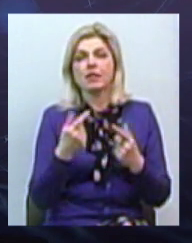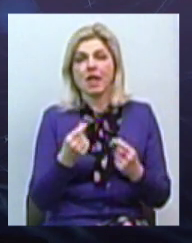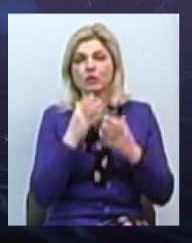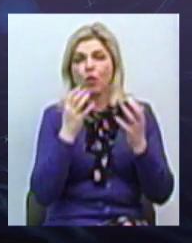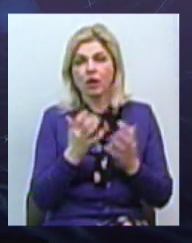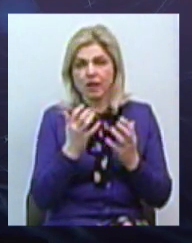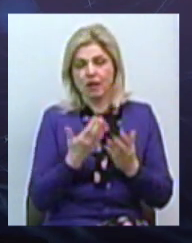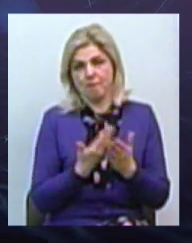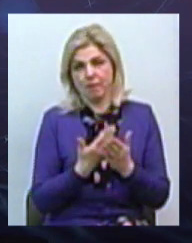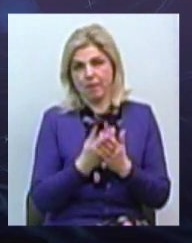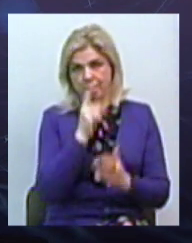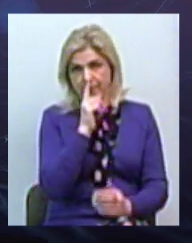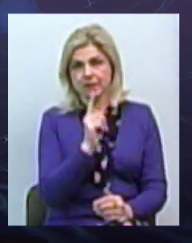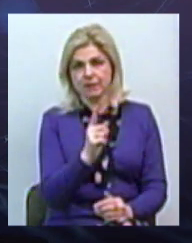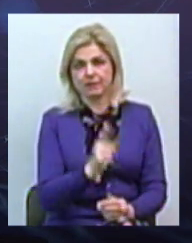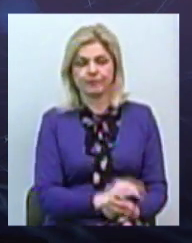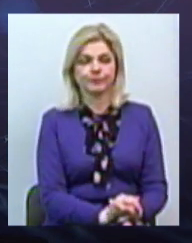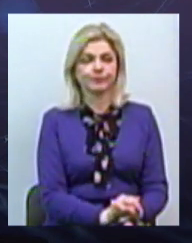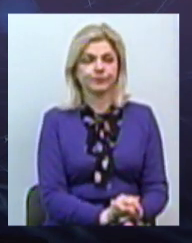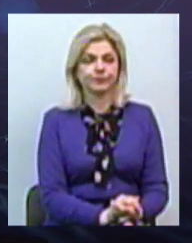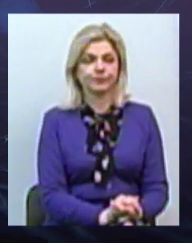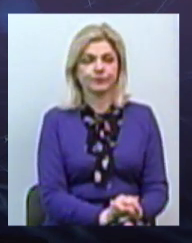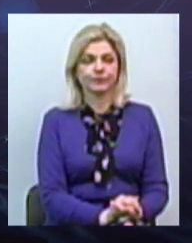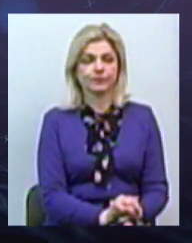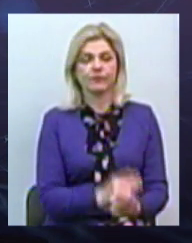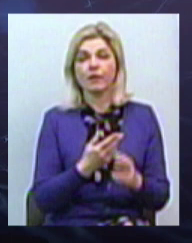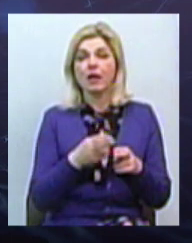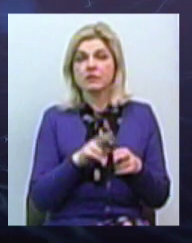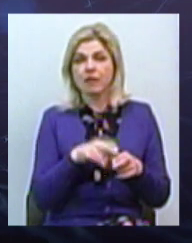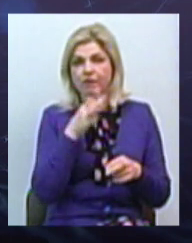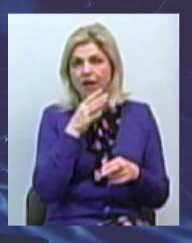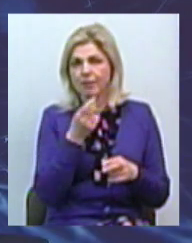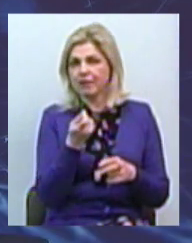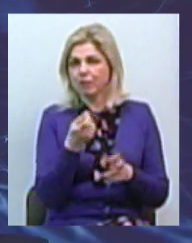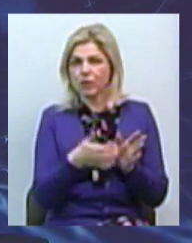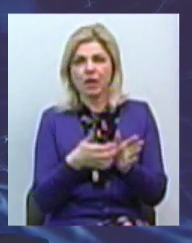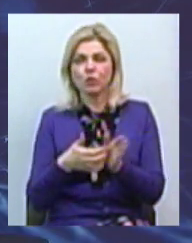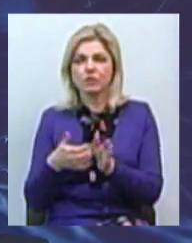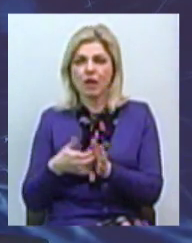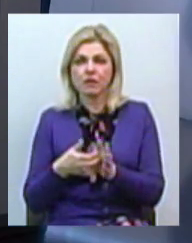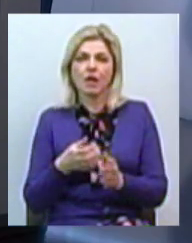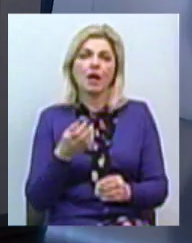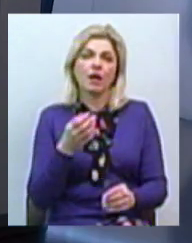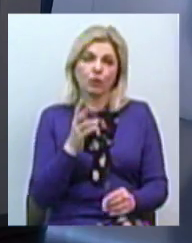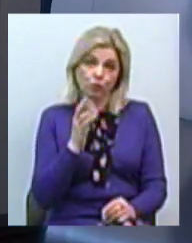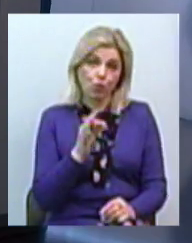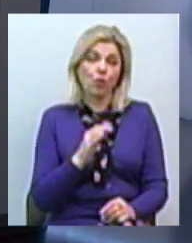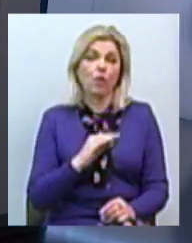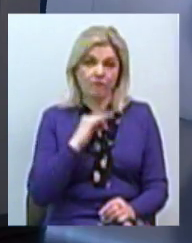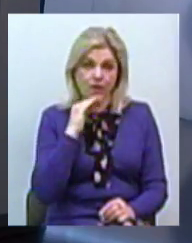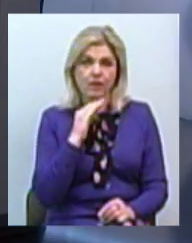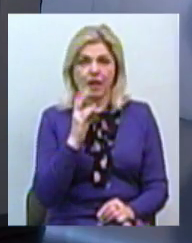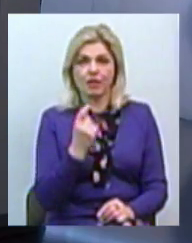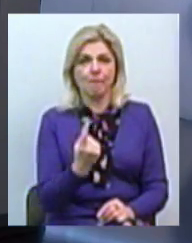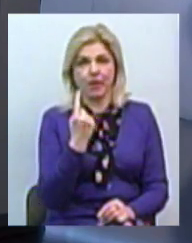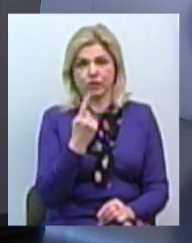І цього часу не досить достатньо, але достатньо для, ну так скажімо, на перший час,